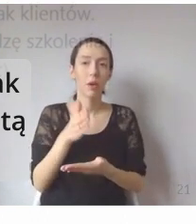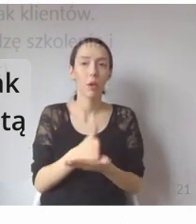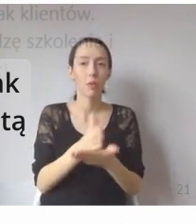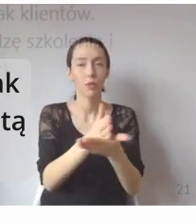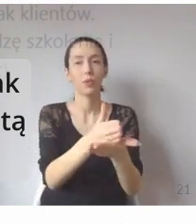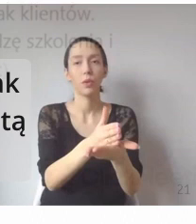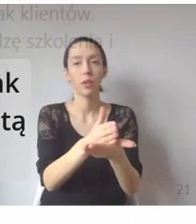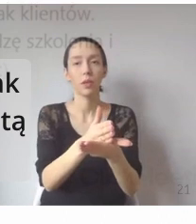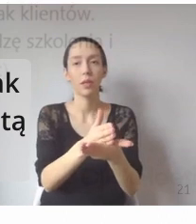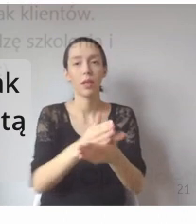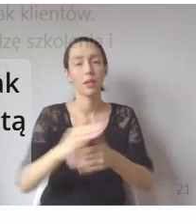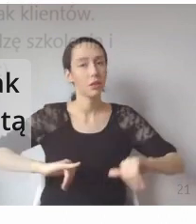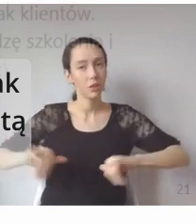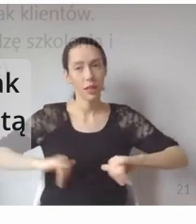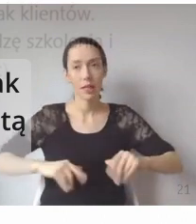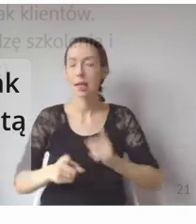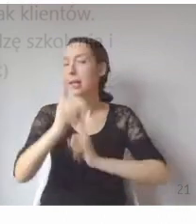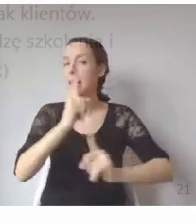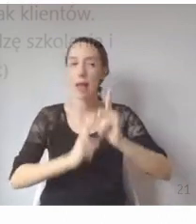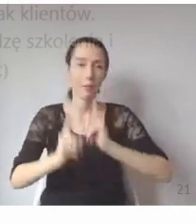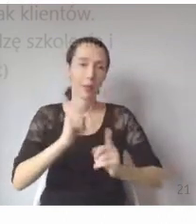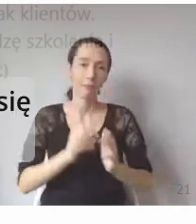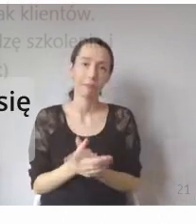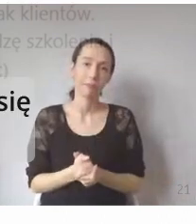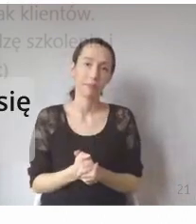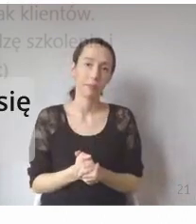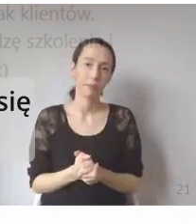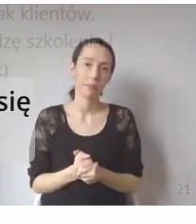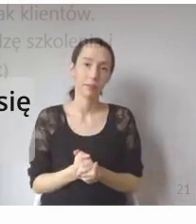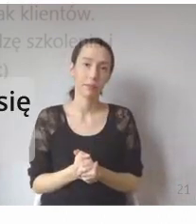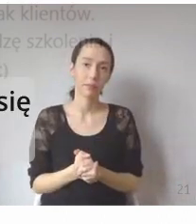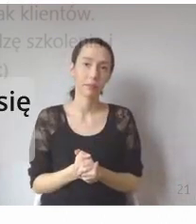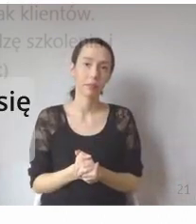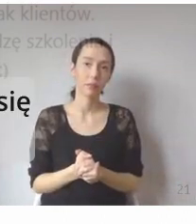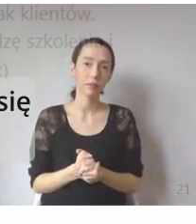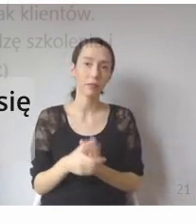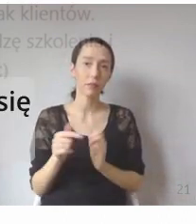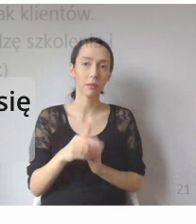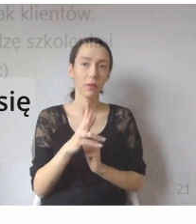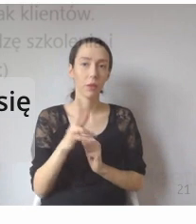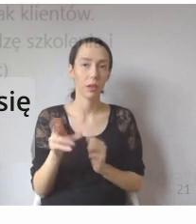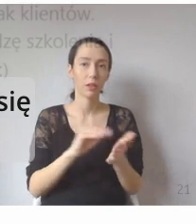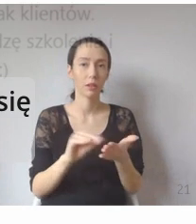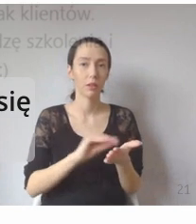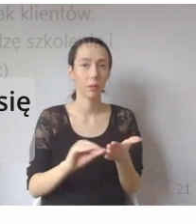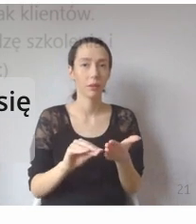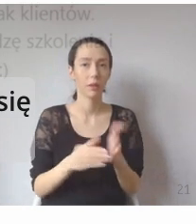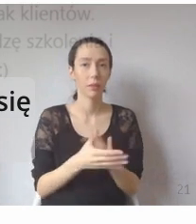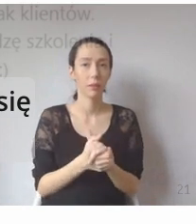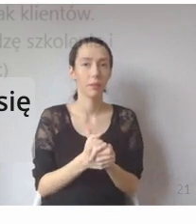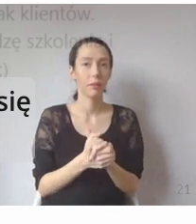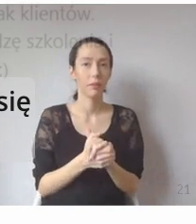zarządzania tą bazą klientów. No i tutaj ktoś też dopisał, że bardzo